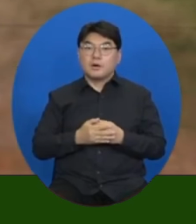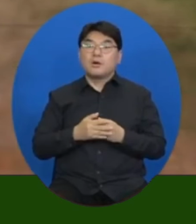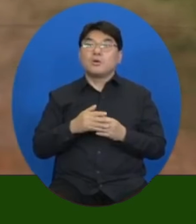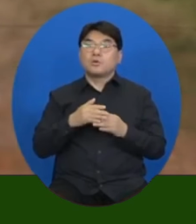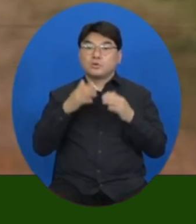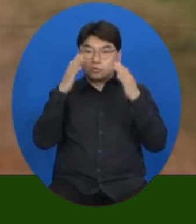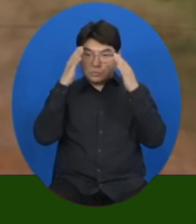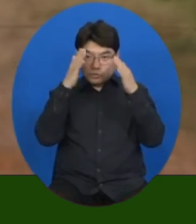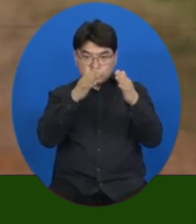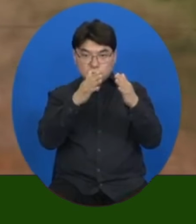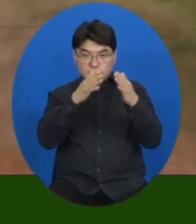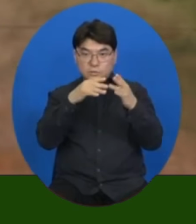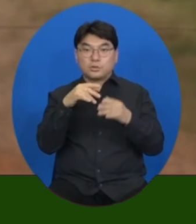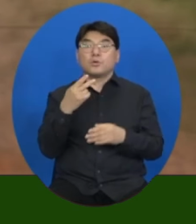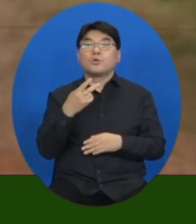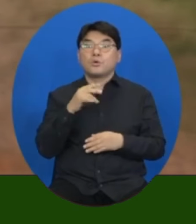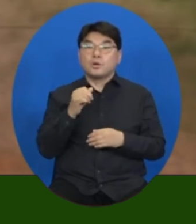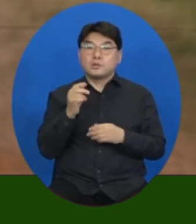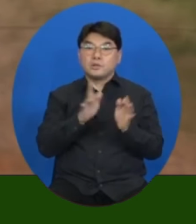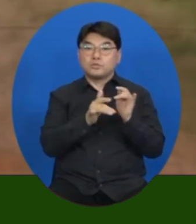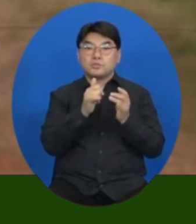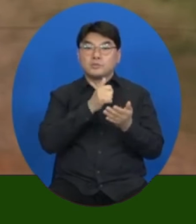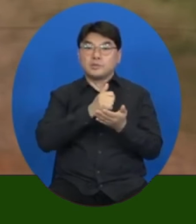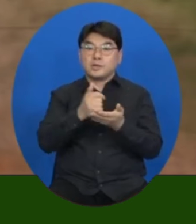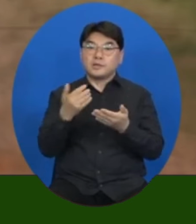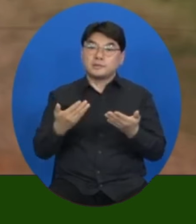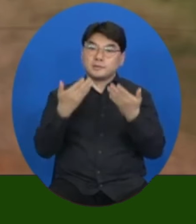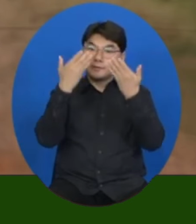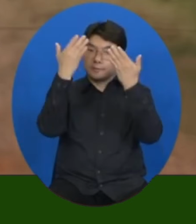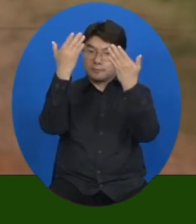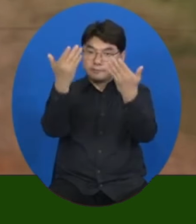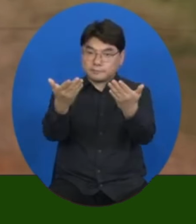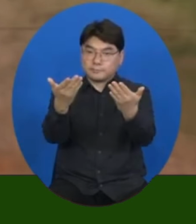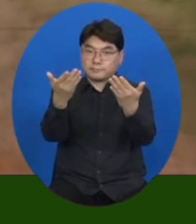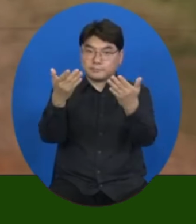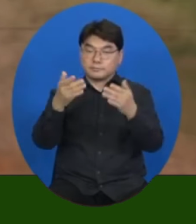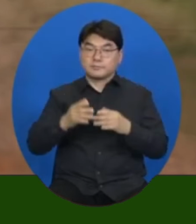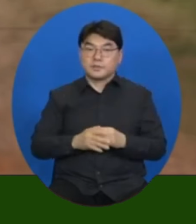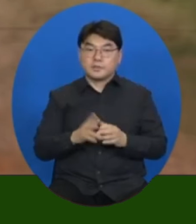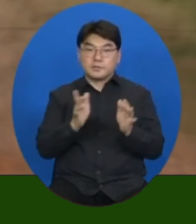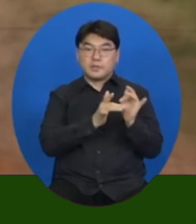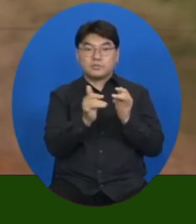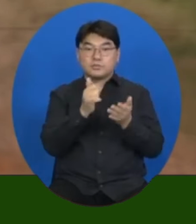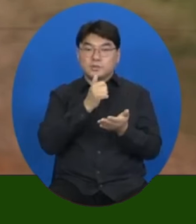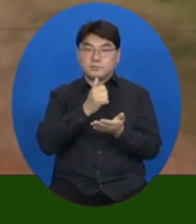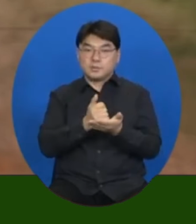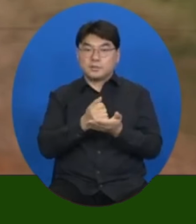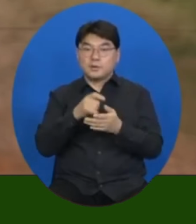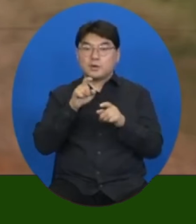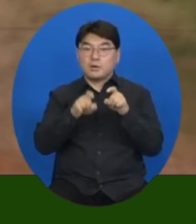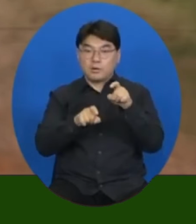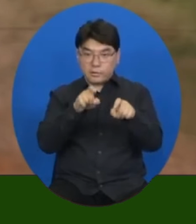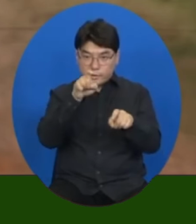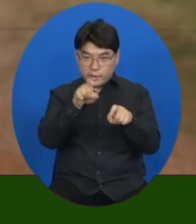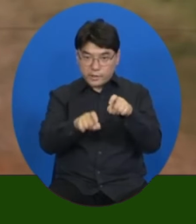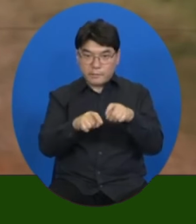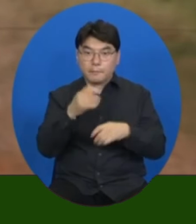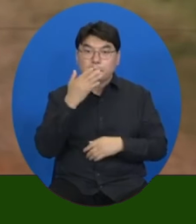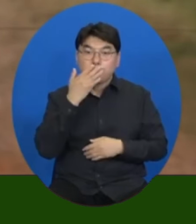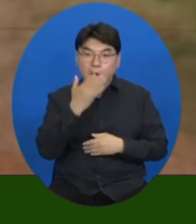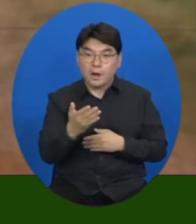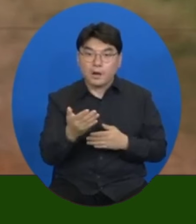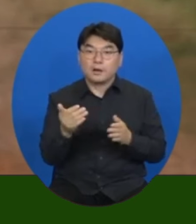예수님께 돌립니다 바로 나사렛 예수 그리스도가이 사람을 걷게 하였다고 복음을